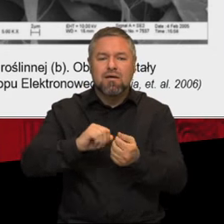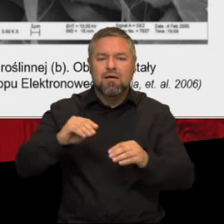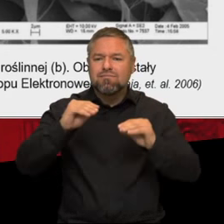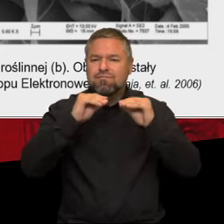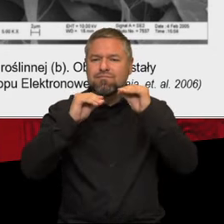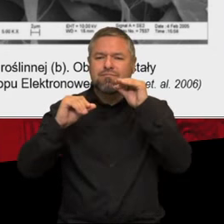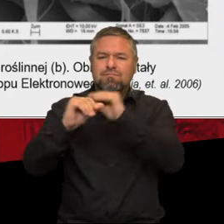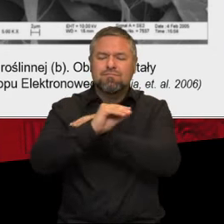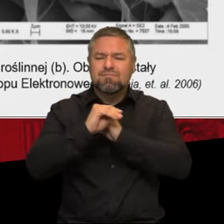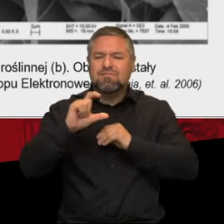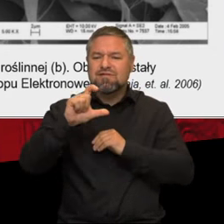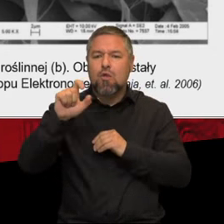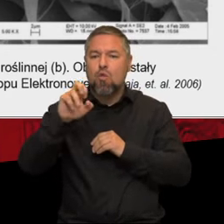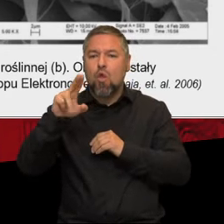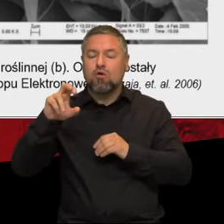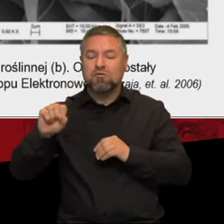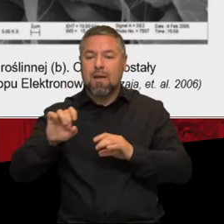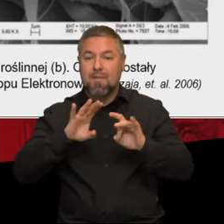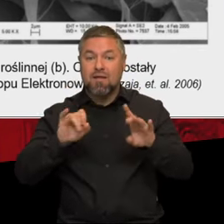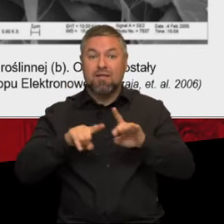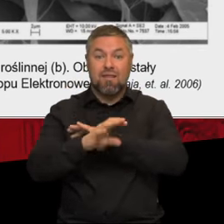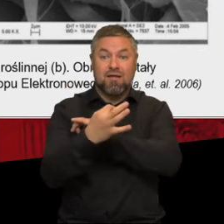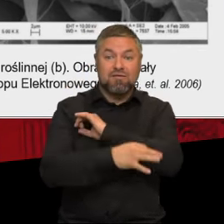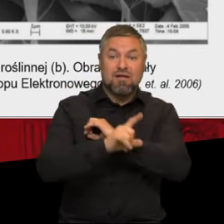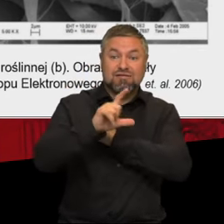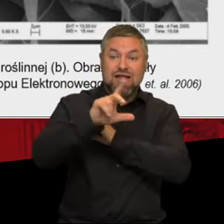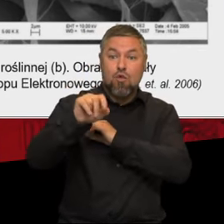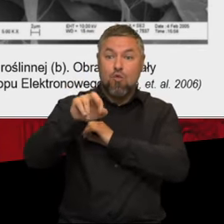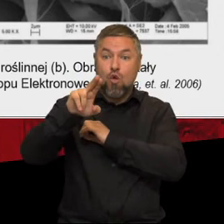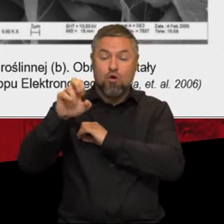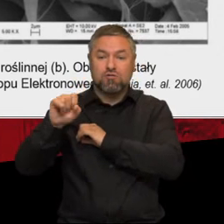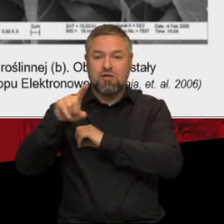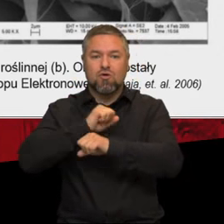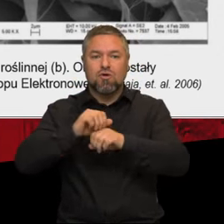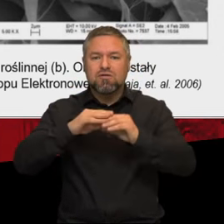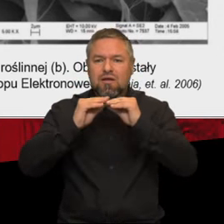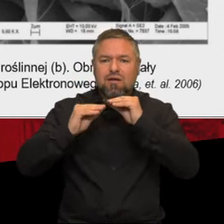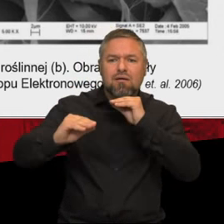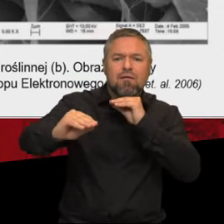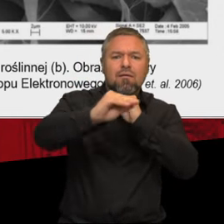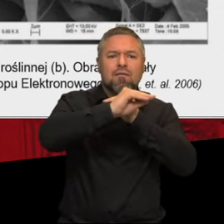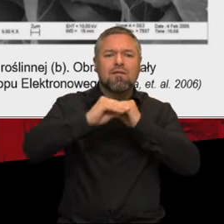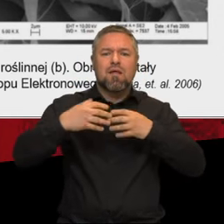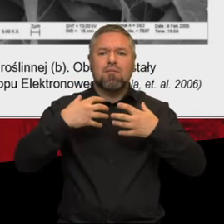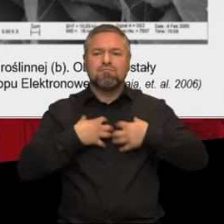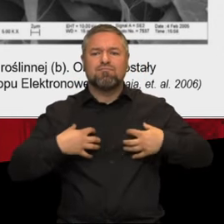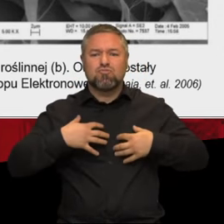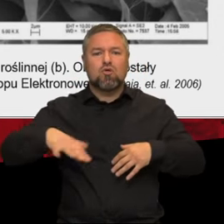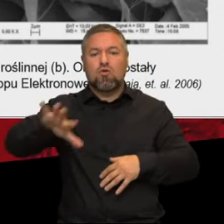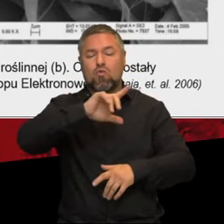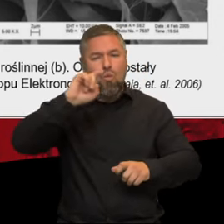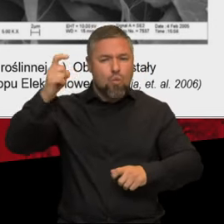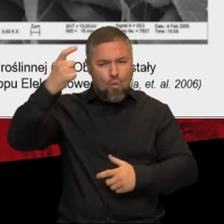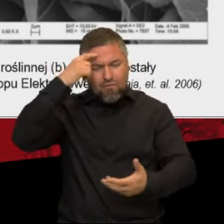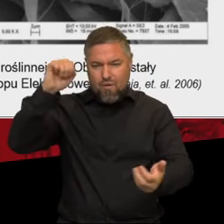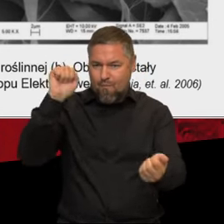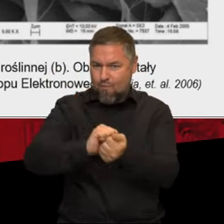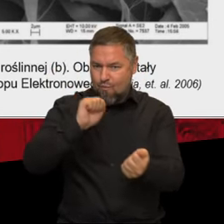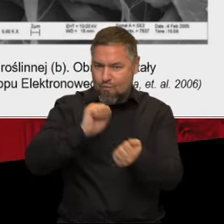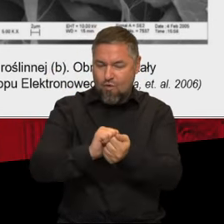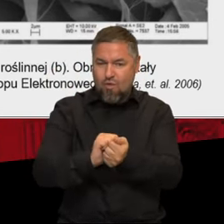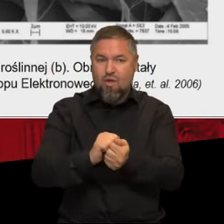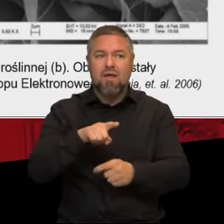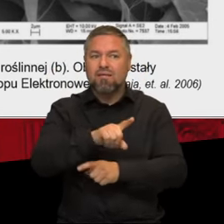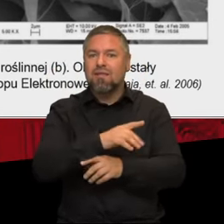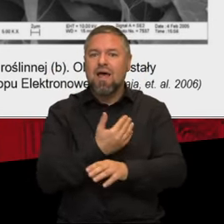bakteryjną. Dla studentów wyjaśnię, że celuloza jest takim polisacharydem występującym w przyrodzie, głównie produkują ją